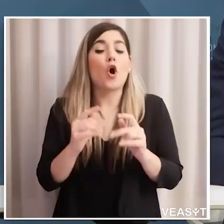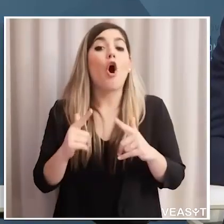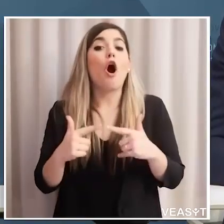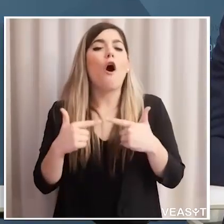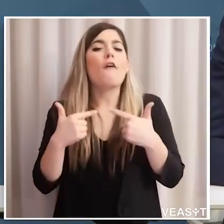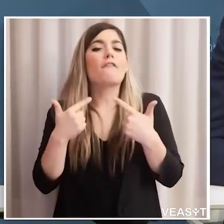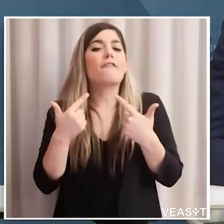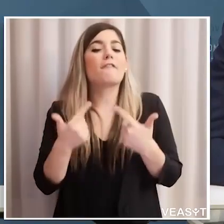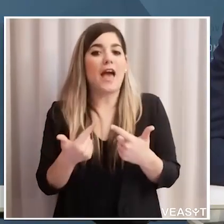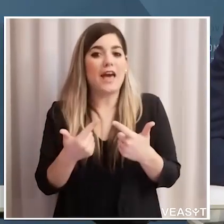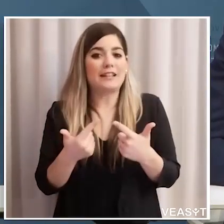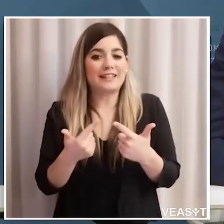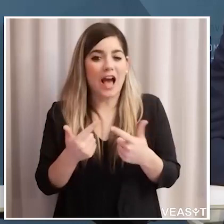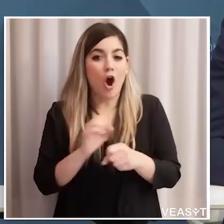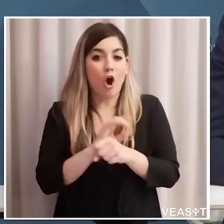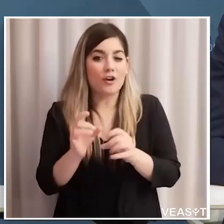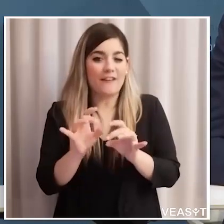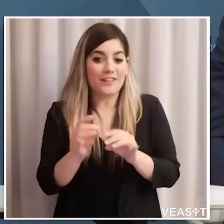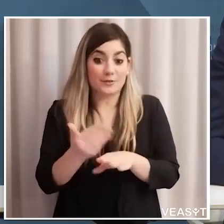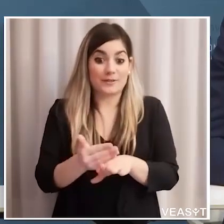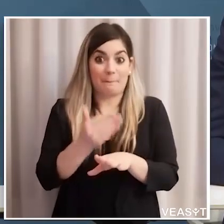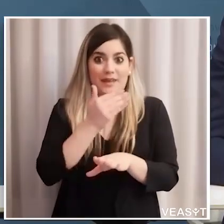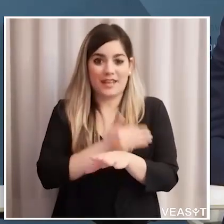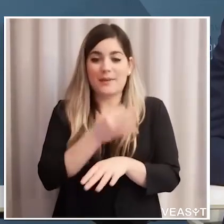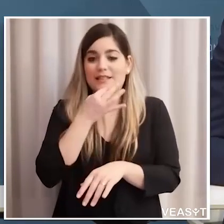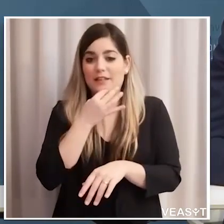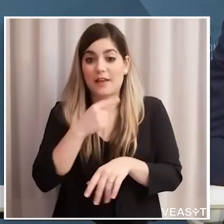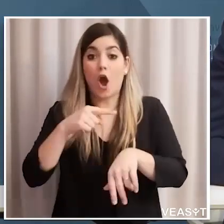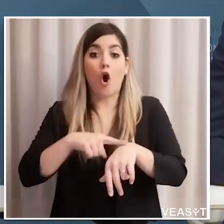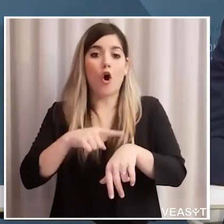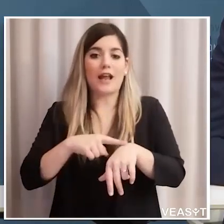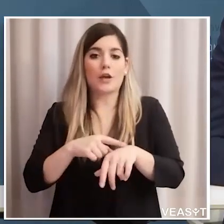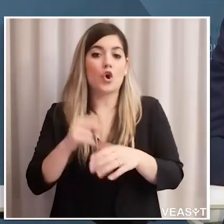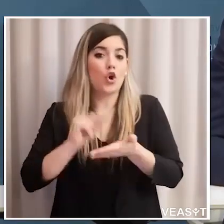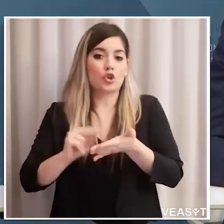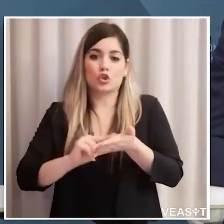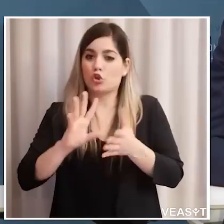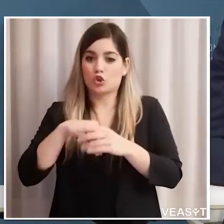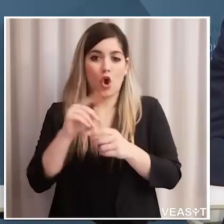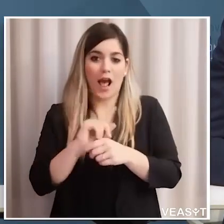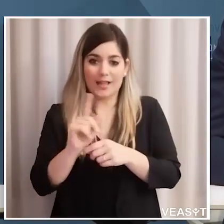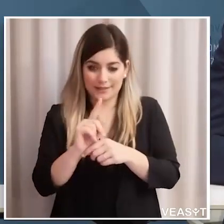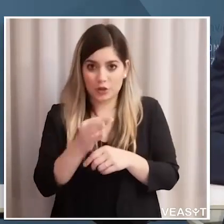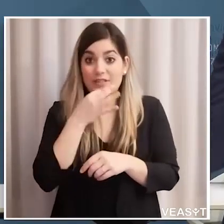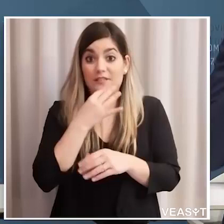all'offerta pre-corona con l'orario non scolastico, quindi dal 4 maggio in poi